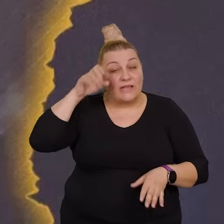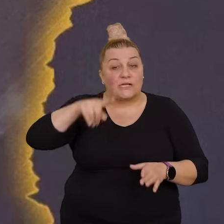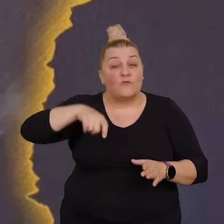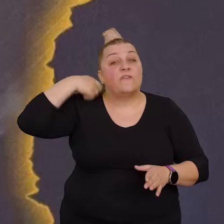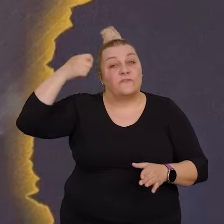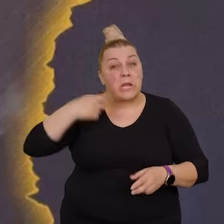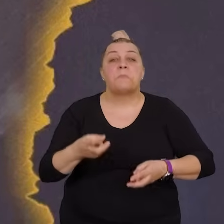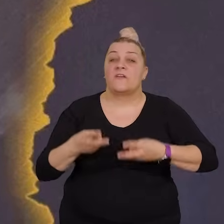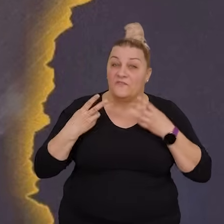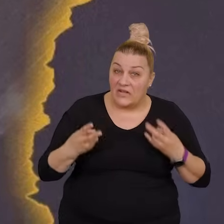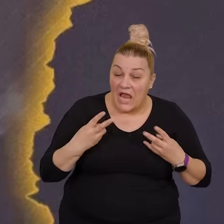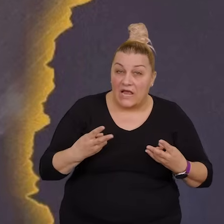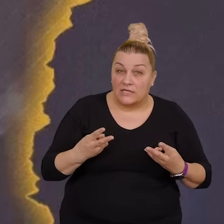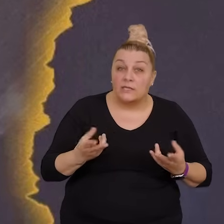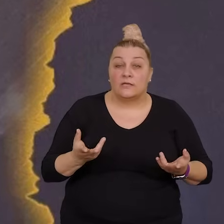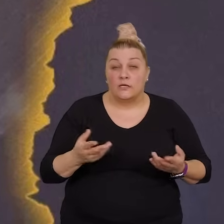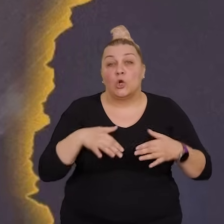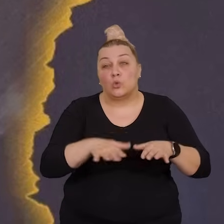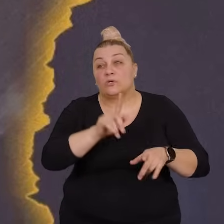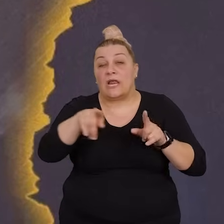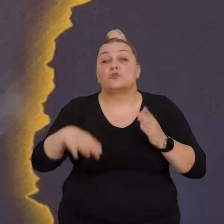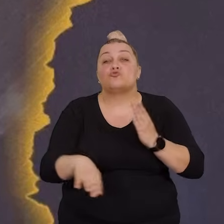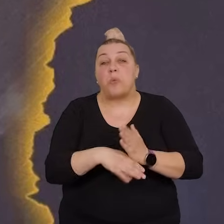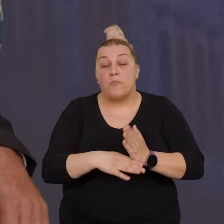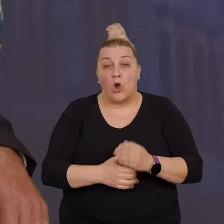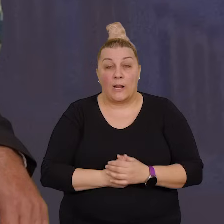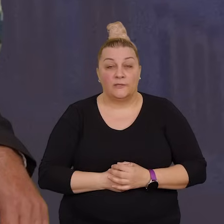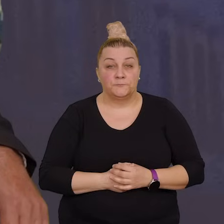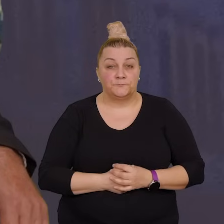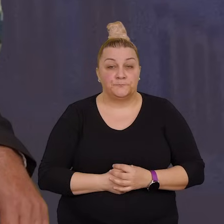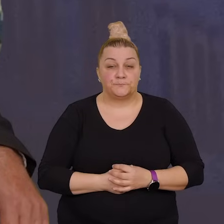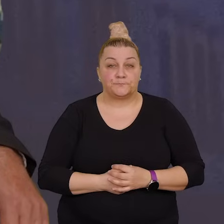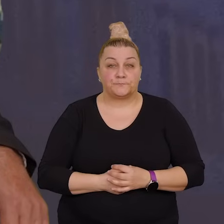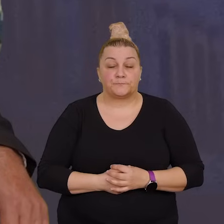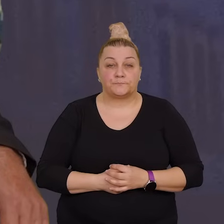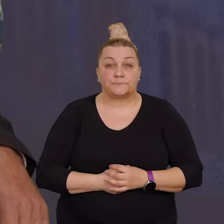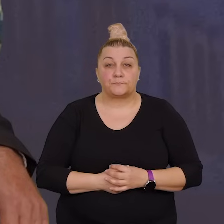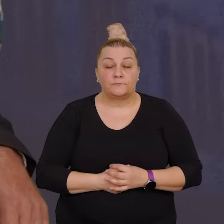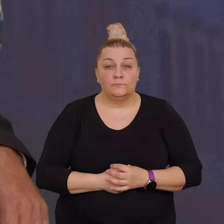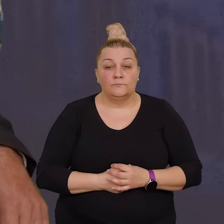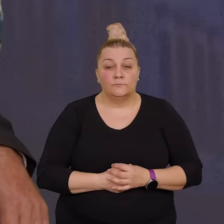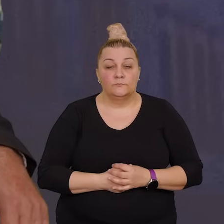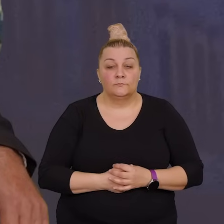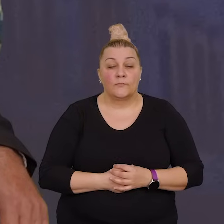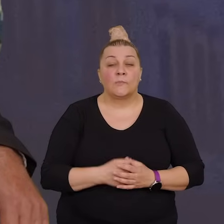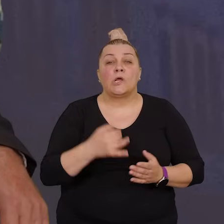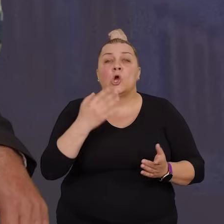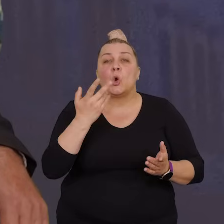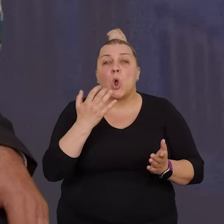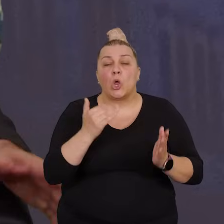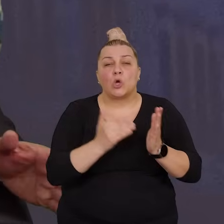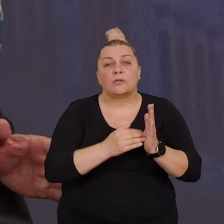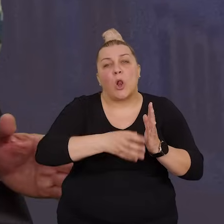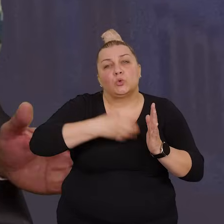vrijedi, nešto što ima smisla i ljudi su pomogli. Koliko je trajala priprema,